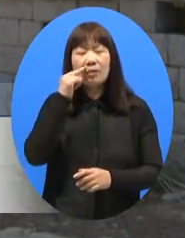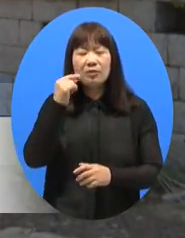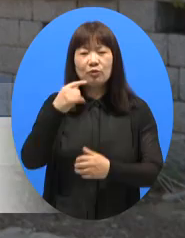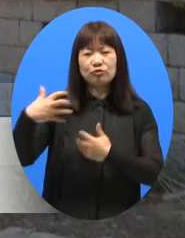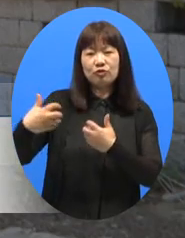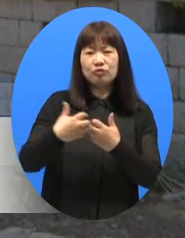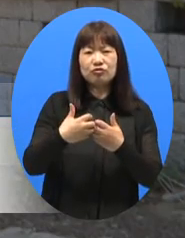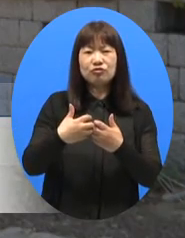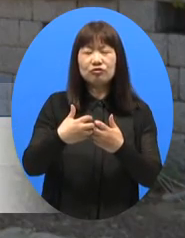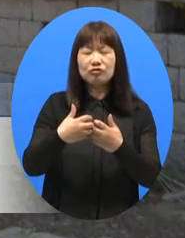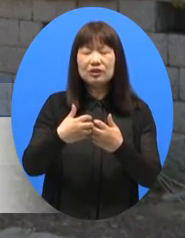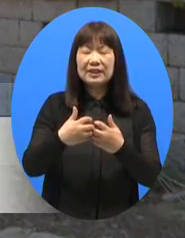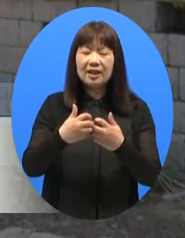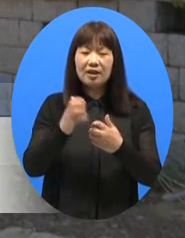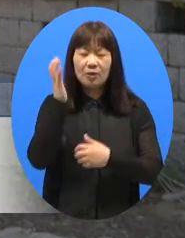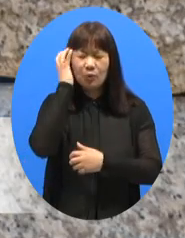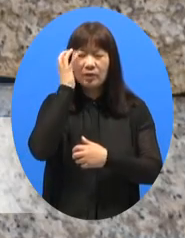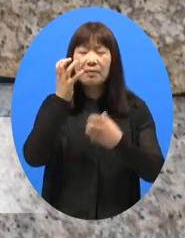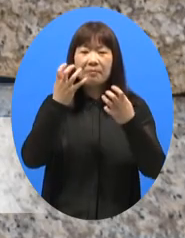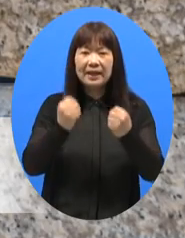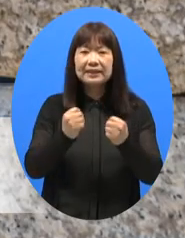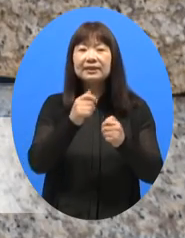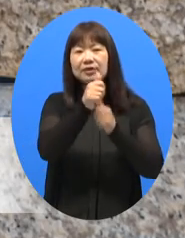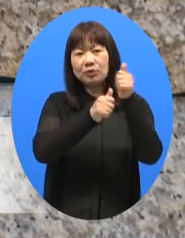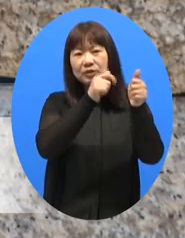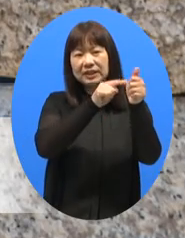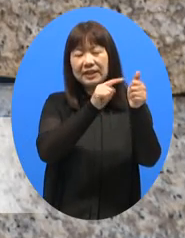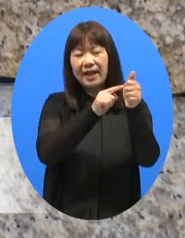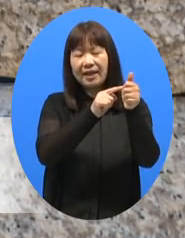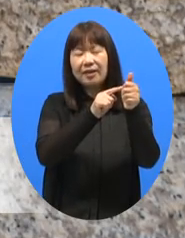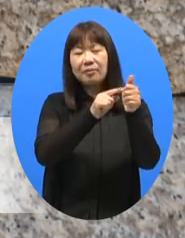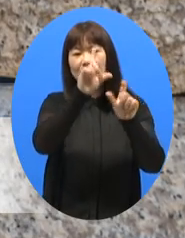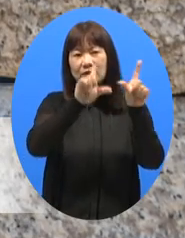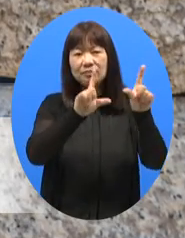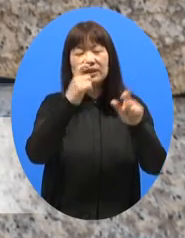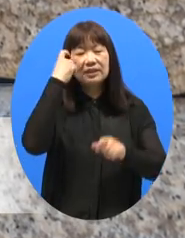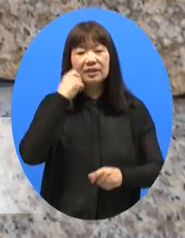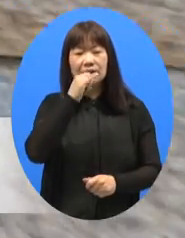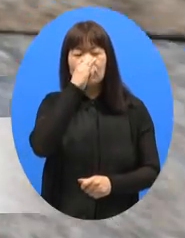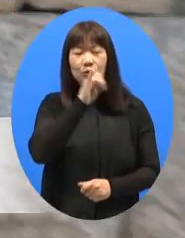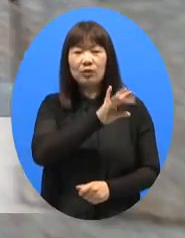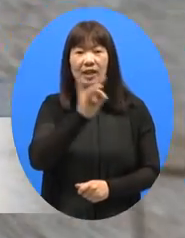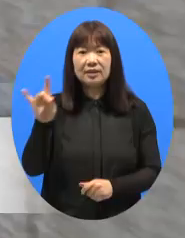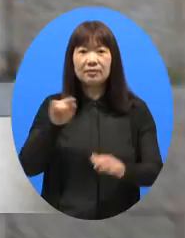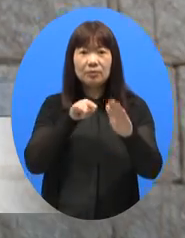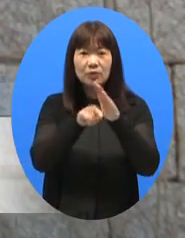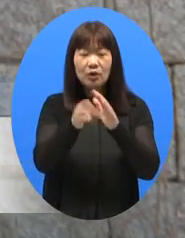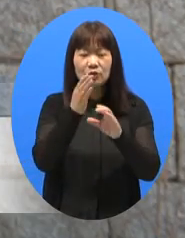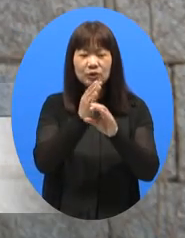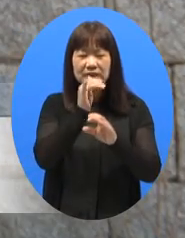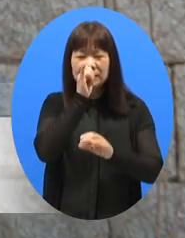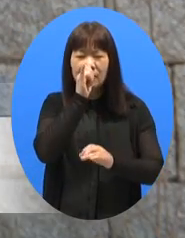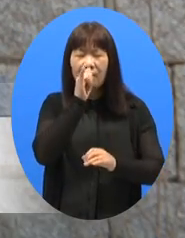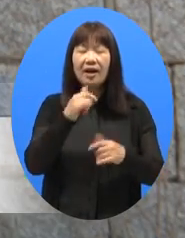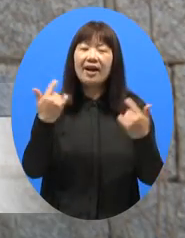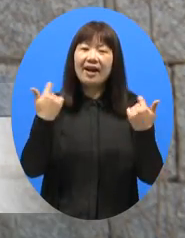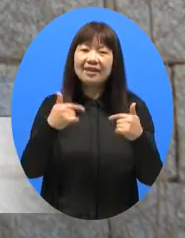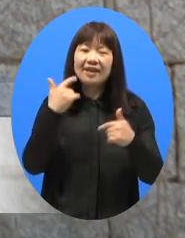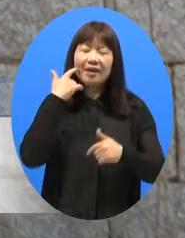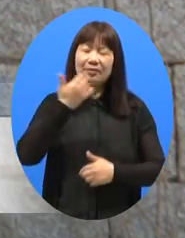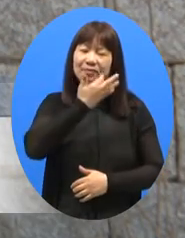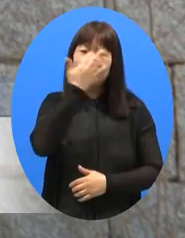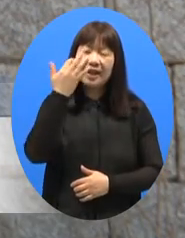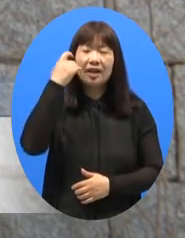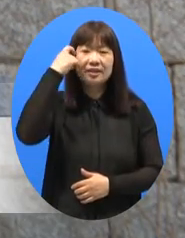우리 선조들이 그런 걸 많이 느끼고요. 좀 가끔 오지만 노상 아름답다. 뭐 이런